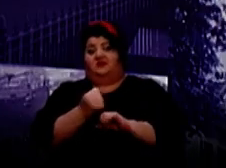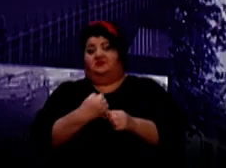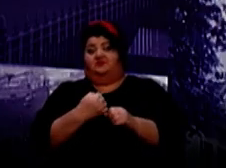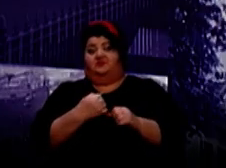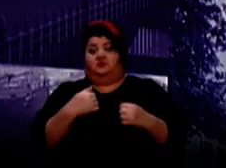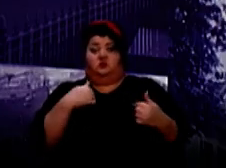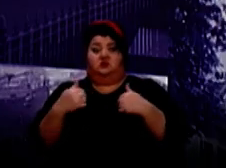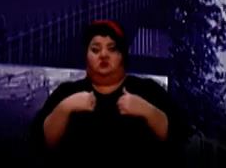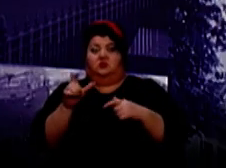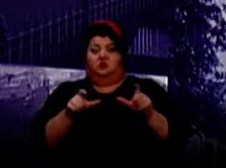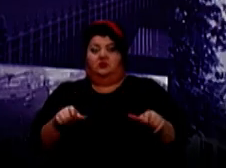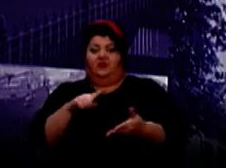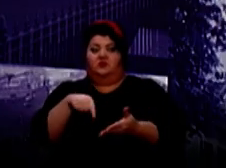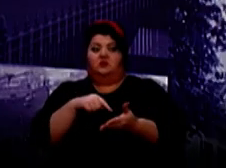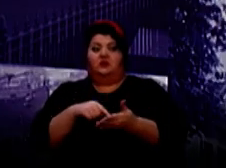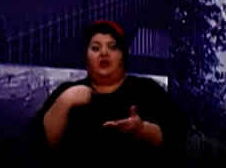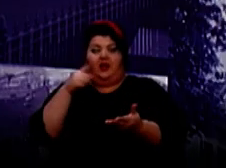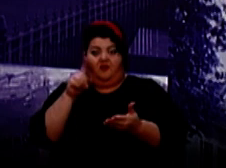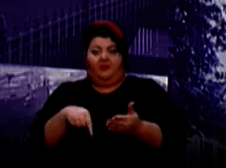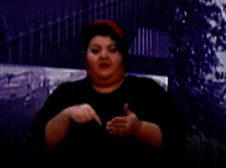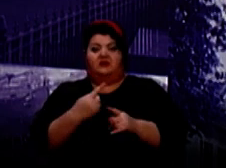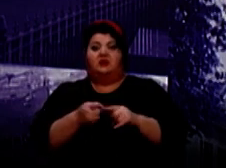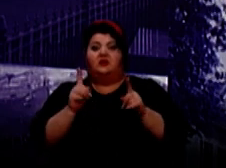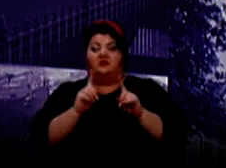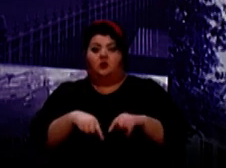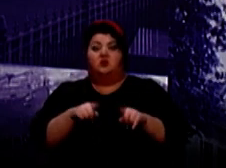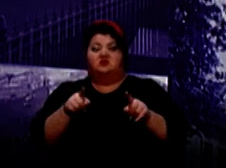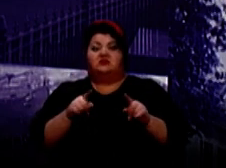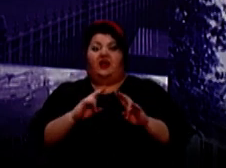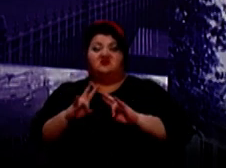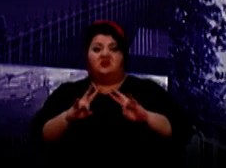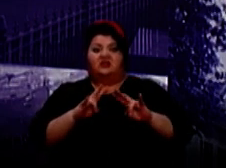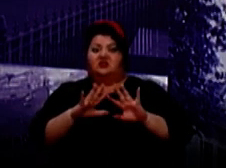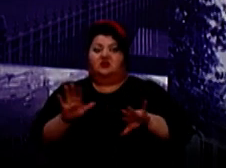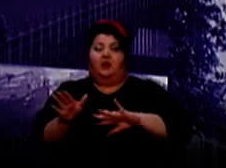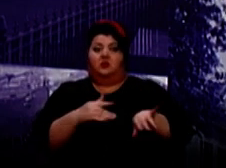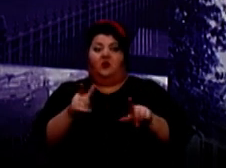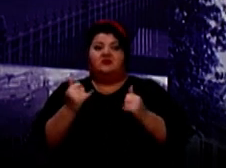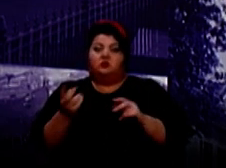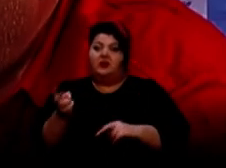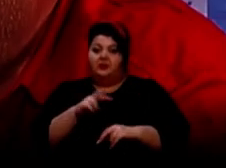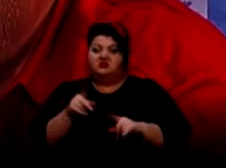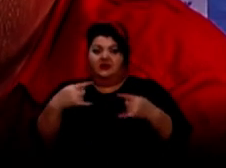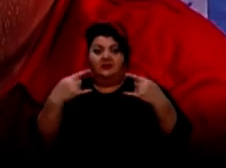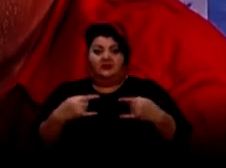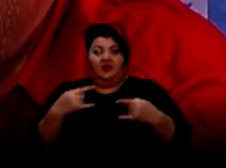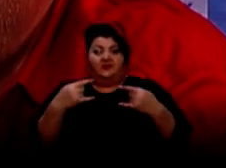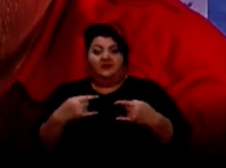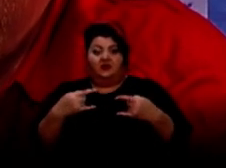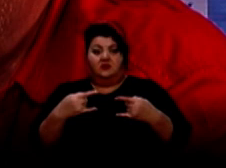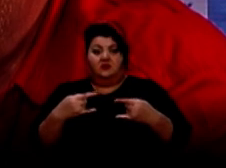місту. Я впевнений в тому, що цей шантаж не пройде. Тому ви прийшли сьогодні на ефір, а не прийшли